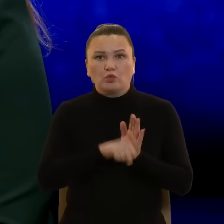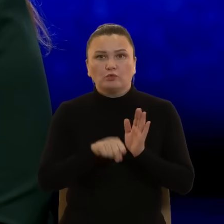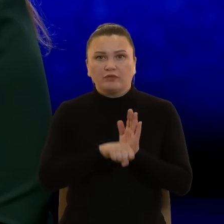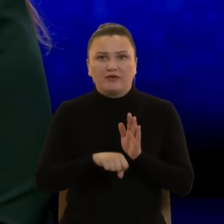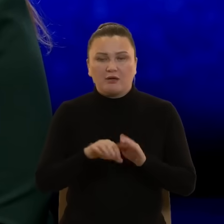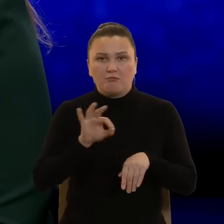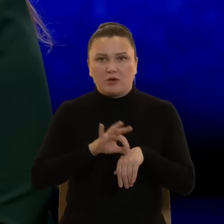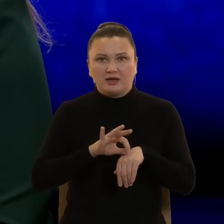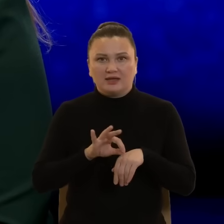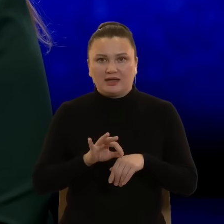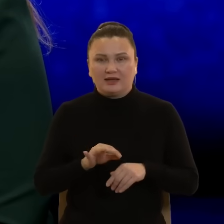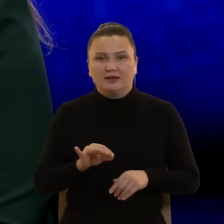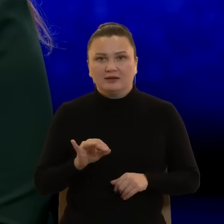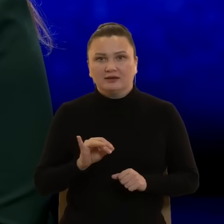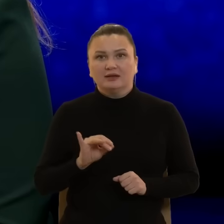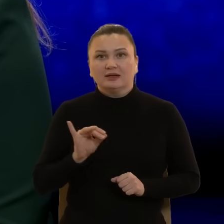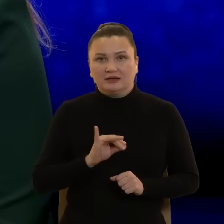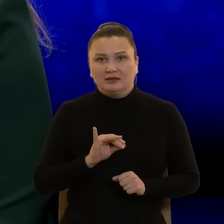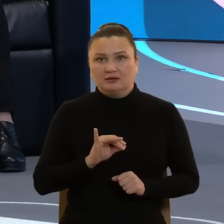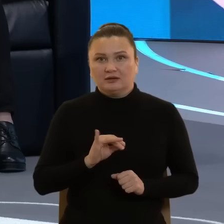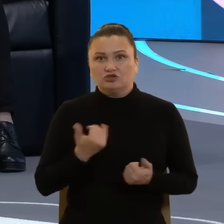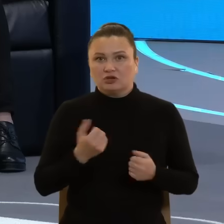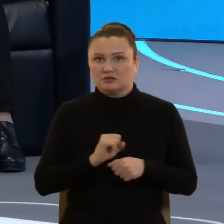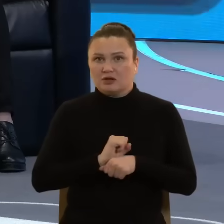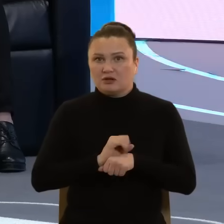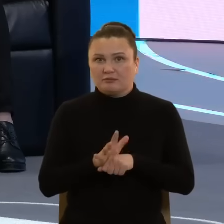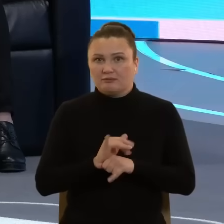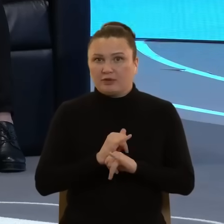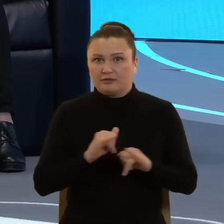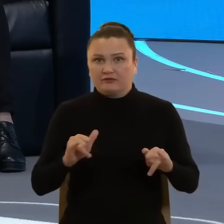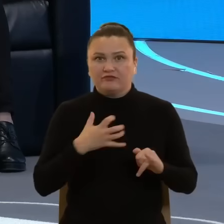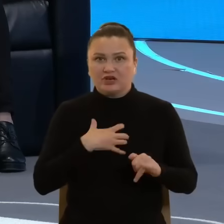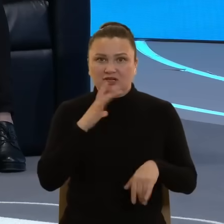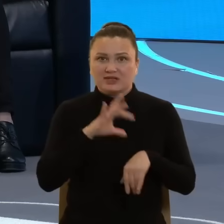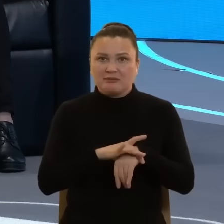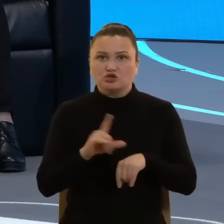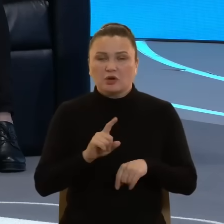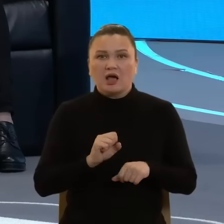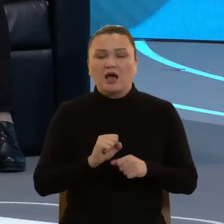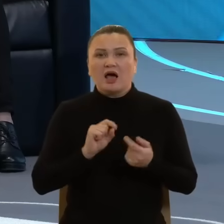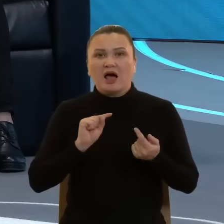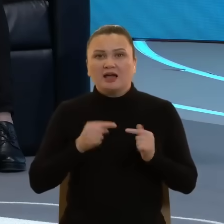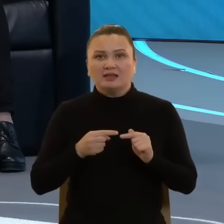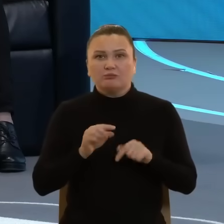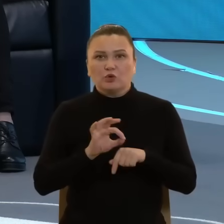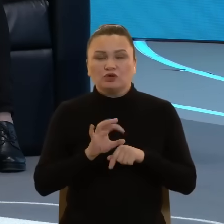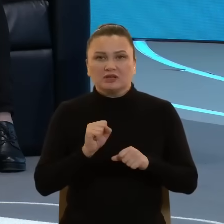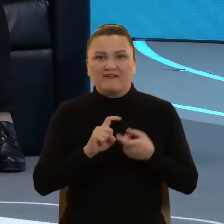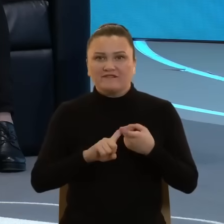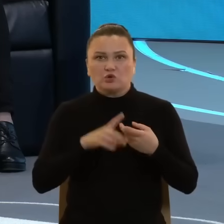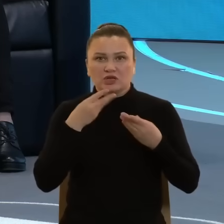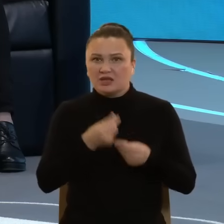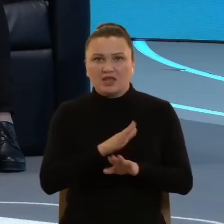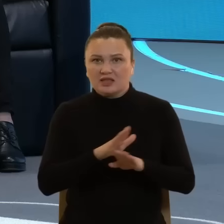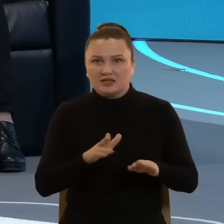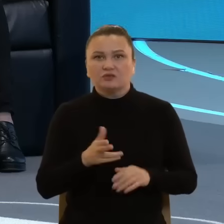бактериальные инфекции. В свете сложившейся эпидемиологической ситуации важно заметить, что антибиотики на вирусы не действуют, правильно?